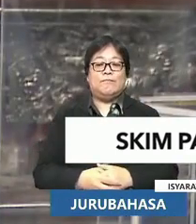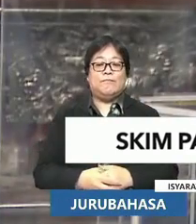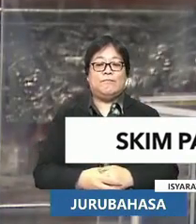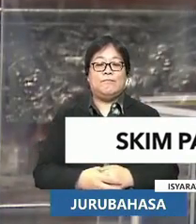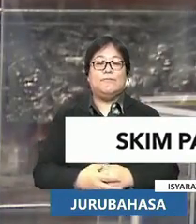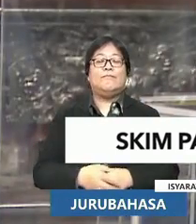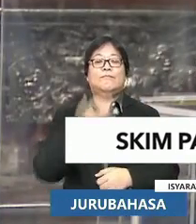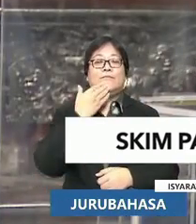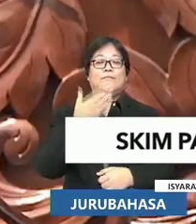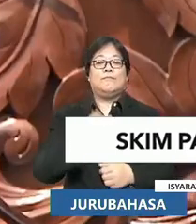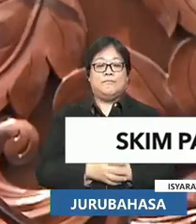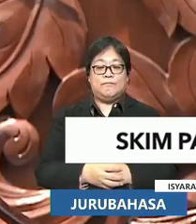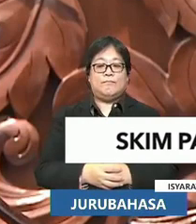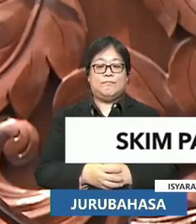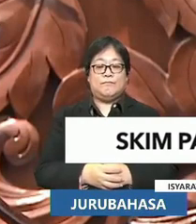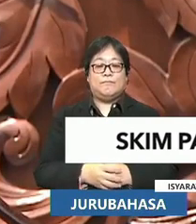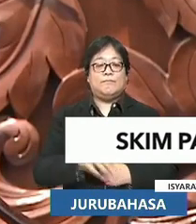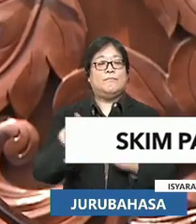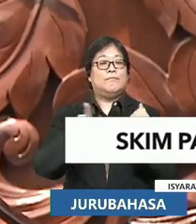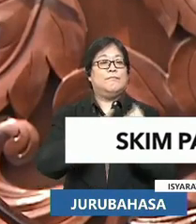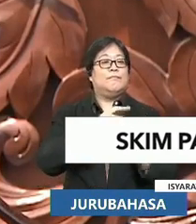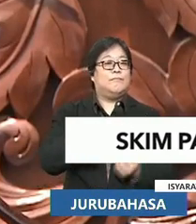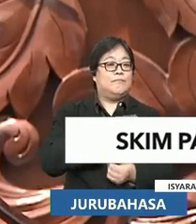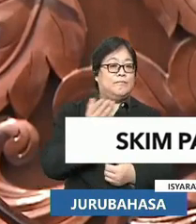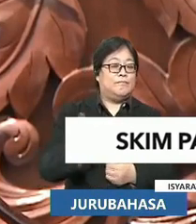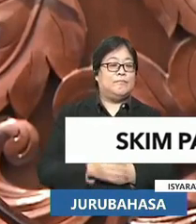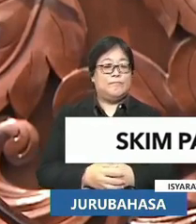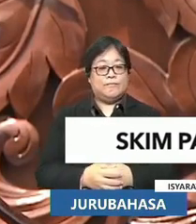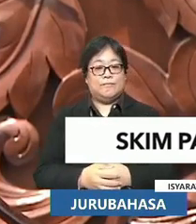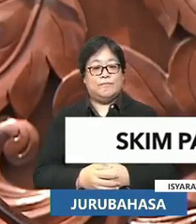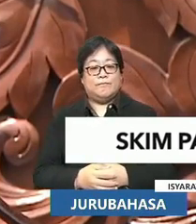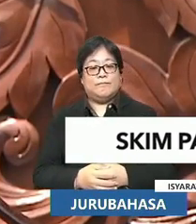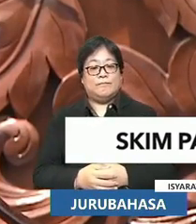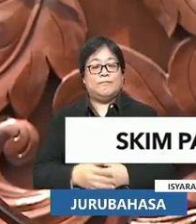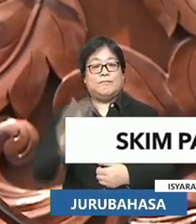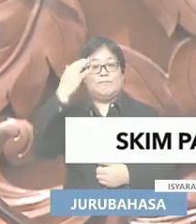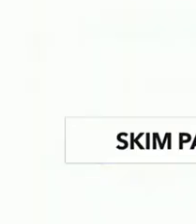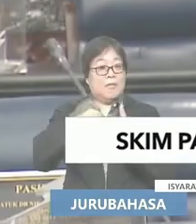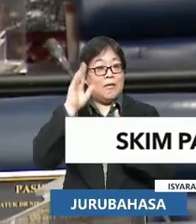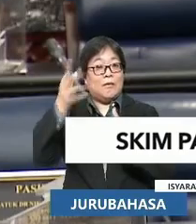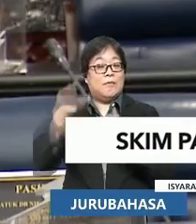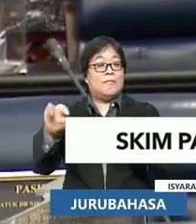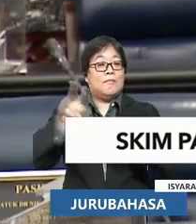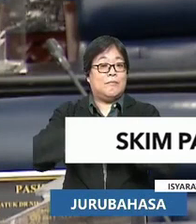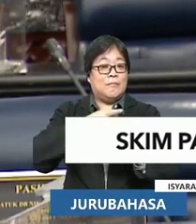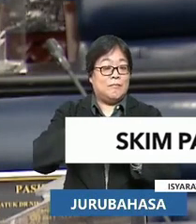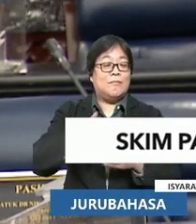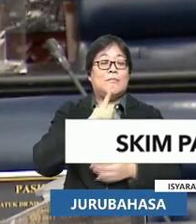adakah kerajaan memantau secara teliti mengenai kaidah pembelian.di npl di platform perdagangan dalam kalian